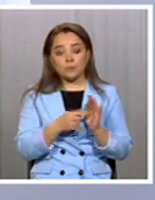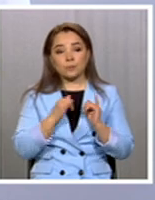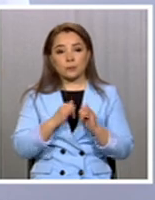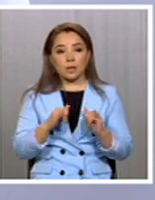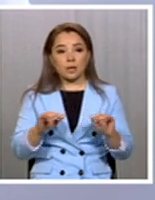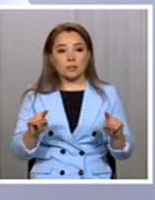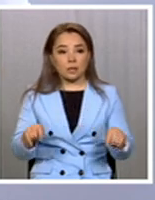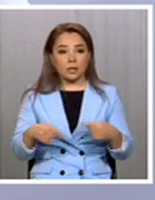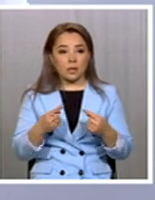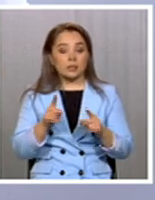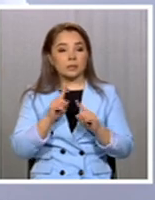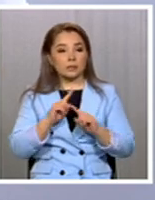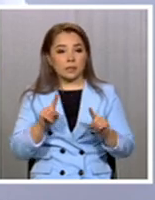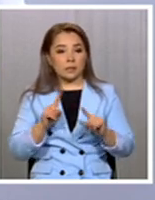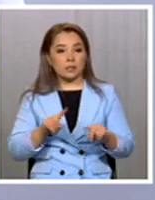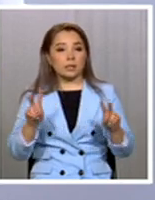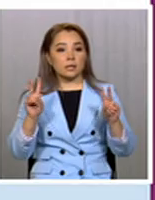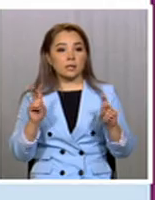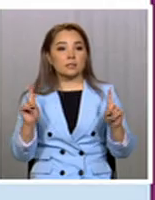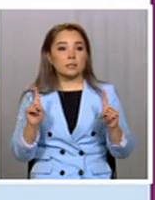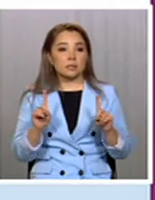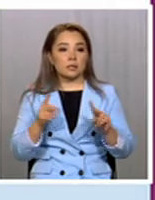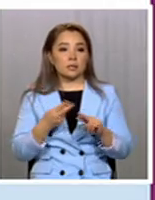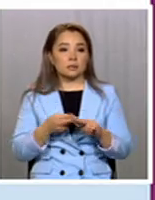дәуірінің ерекшелігі неде?